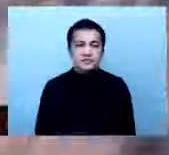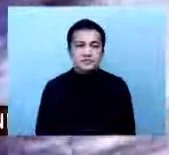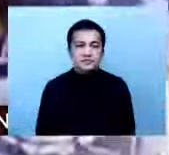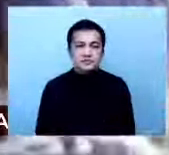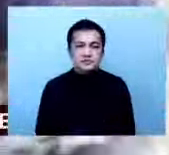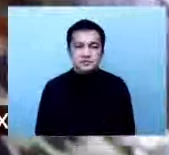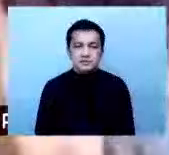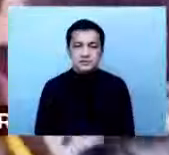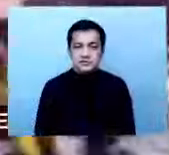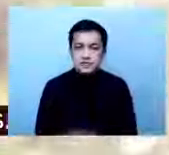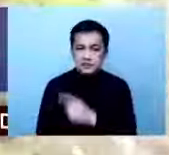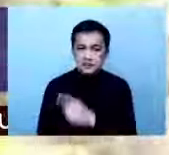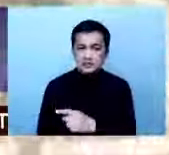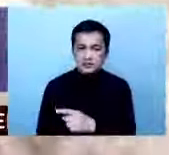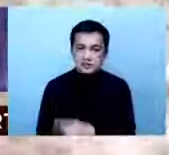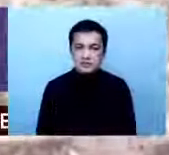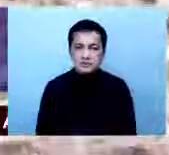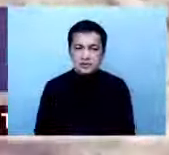guys